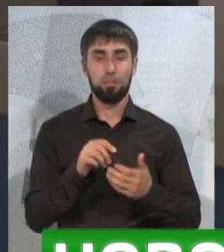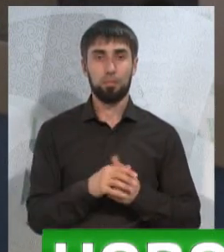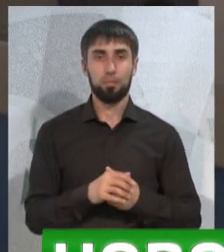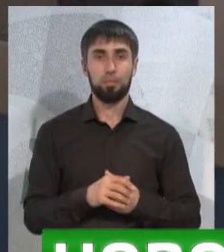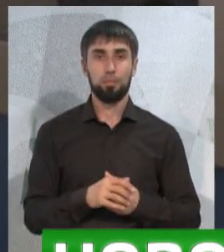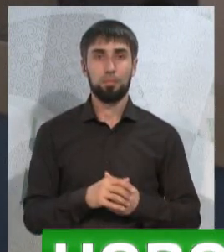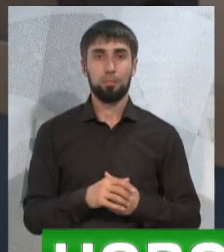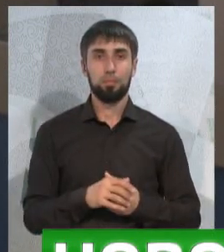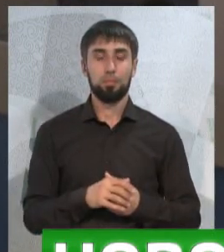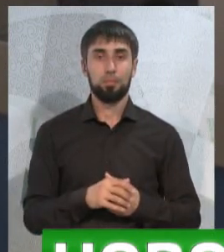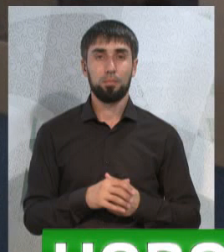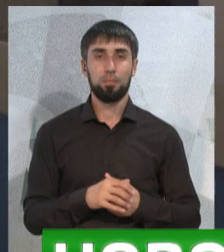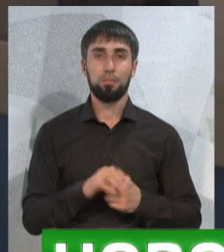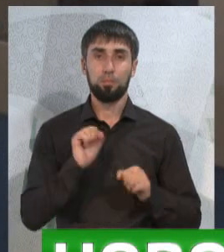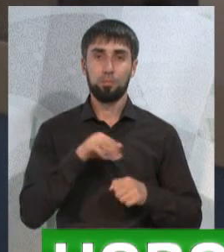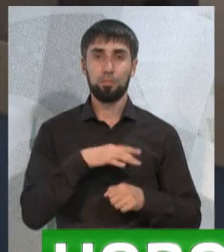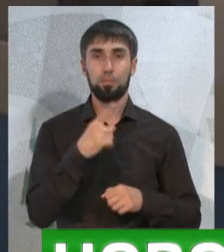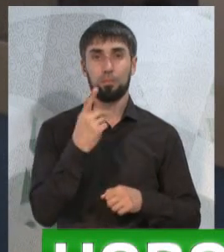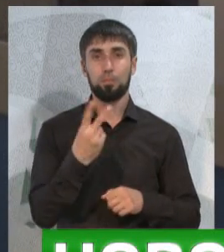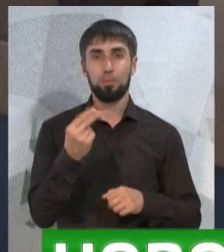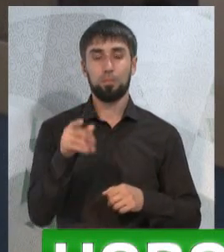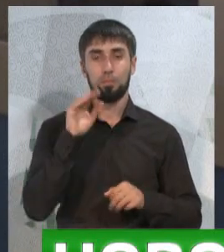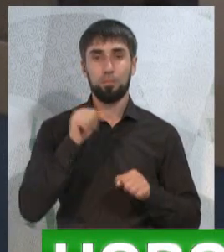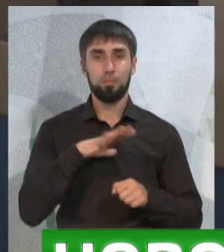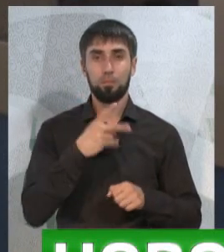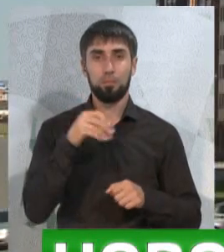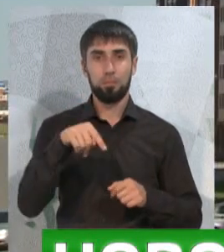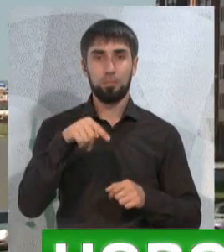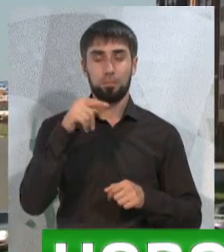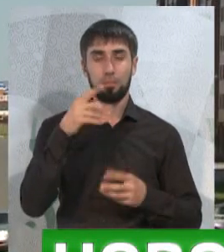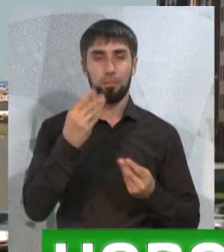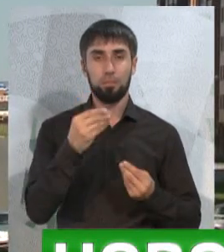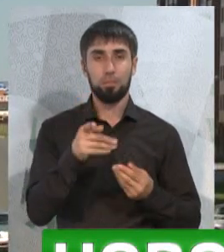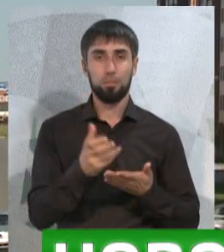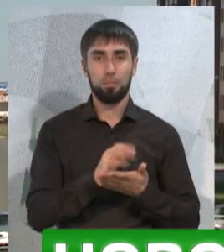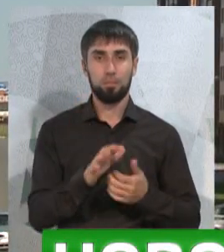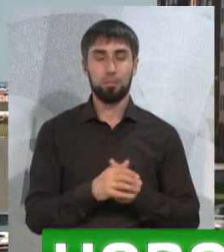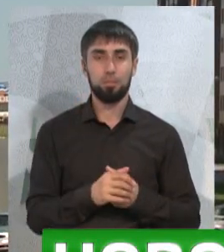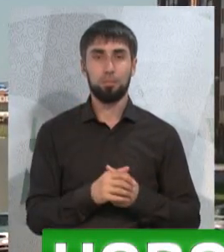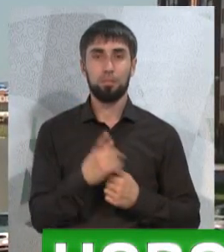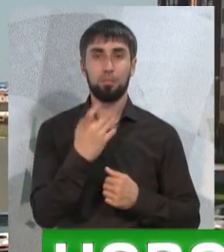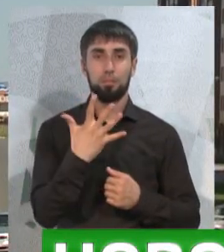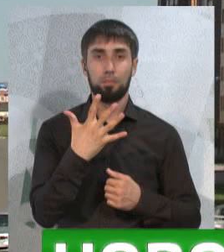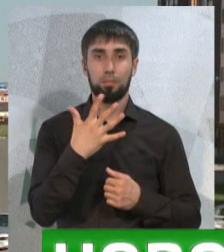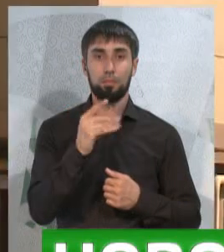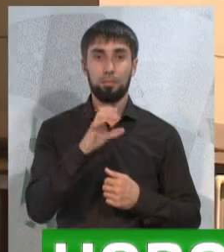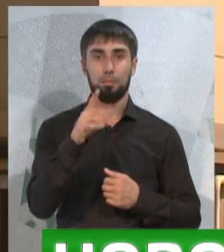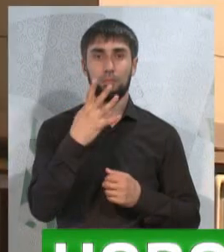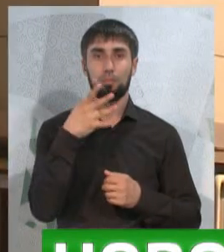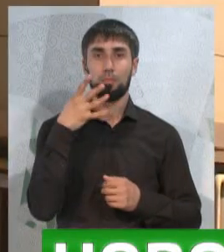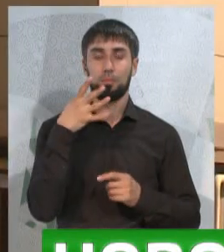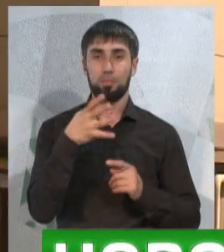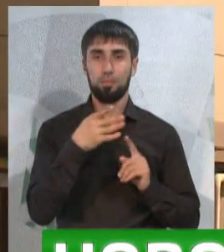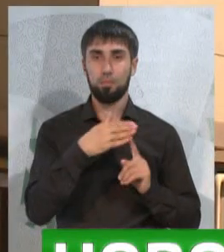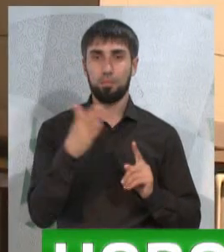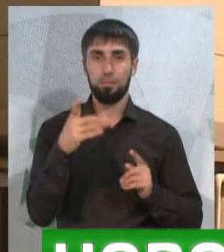верю. Наверное, день-два она пойдет, а в остальное время ее не будет. В 105-м массиве проживает более 4000 человек. Водой их